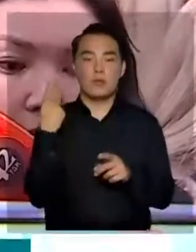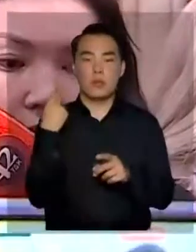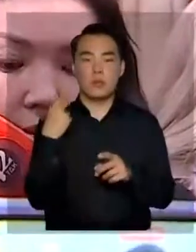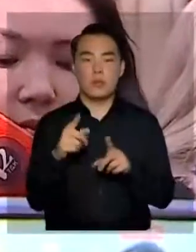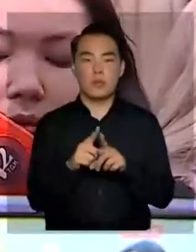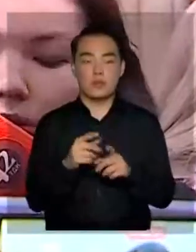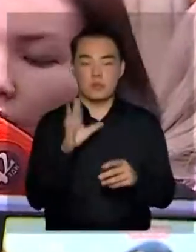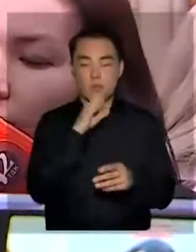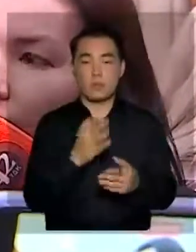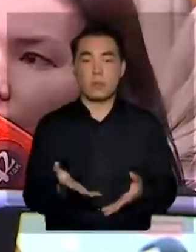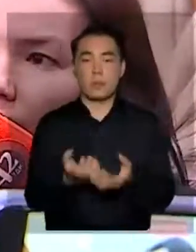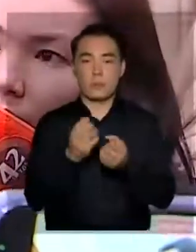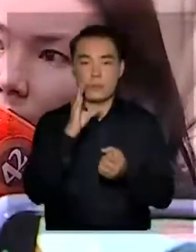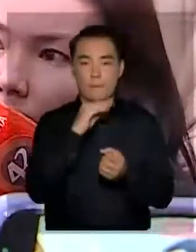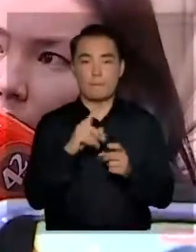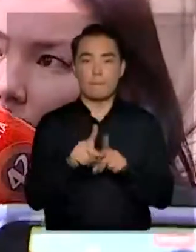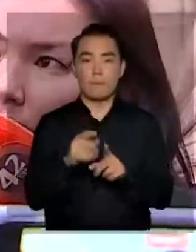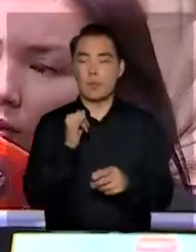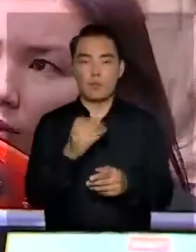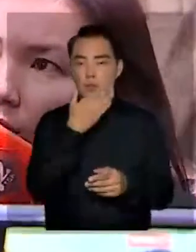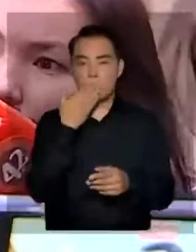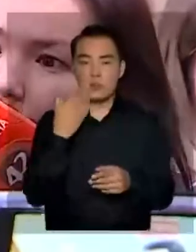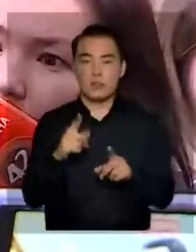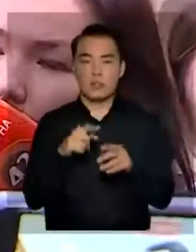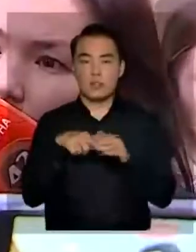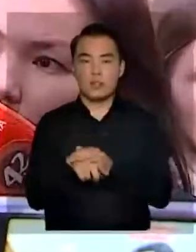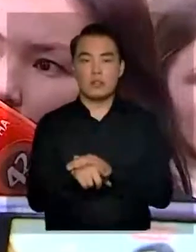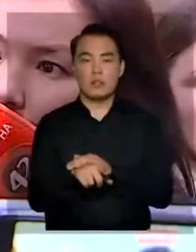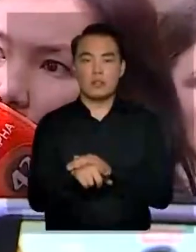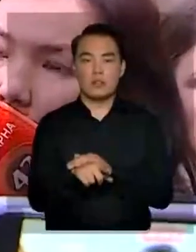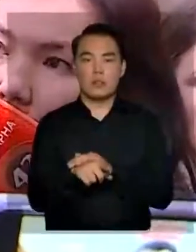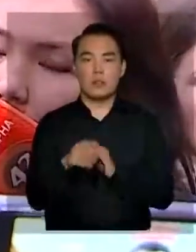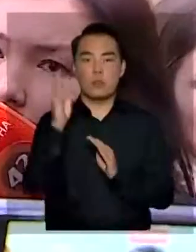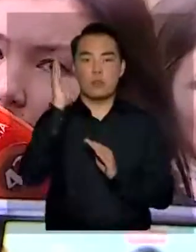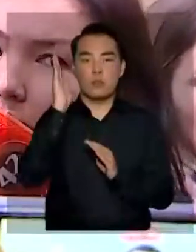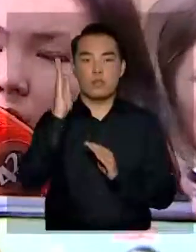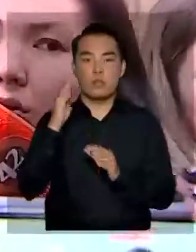деньги национального фонда. Они тоже определенные ресурсы, которые мы должны оставить для будущего поколения.